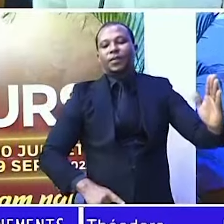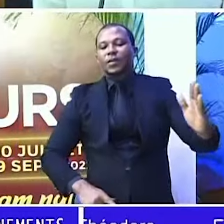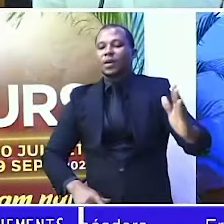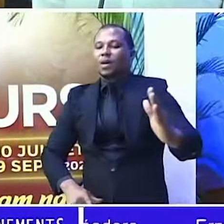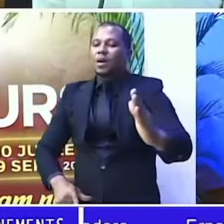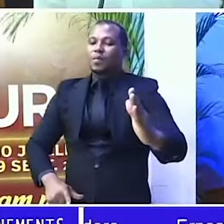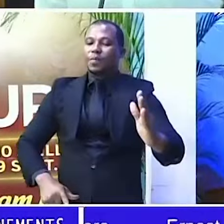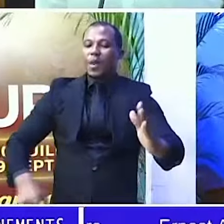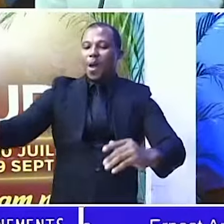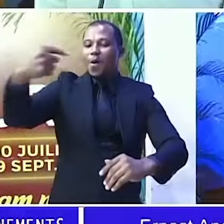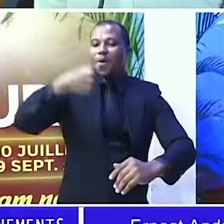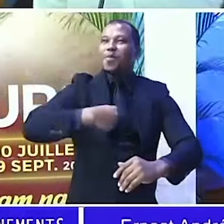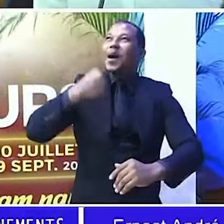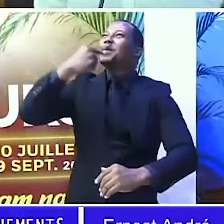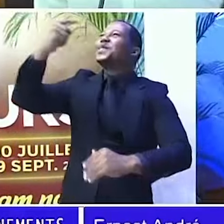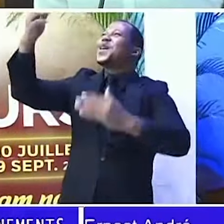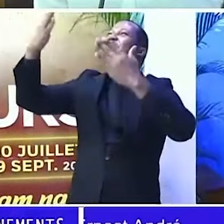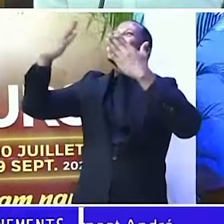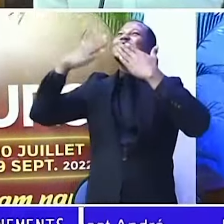grand-mère, nous bénissons merci.